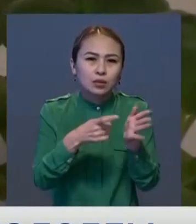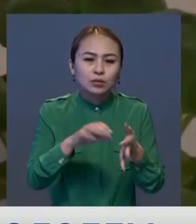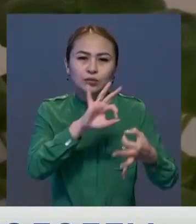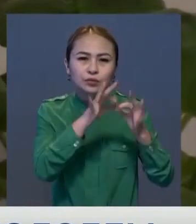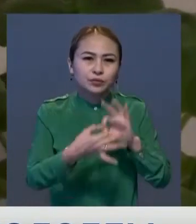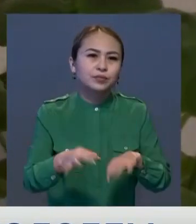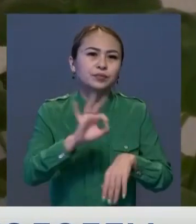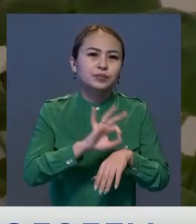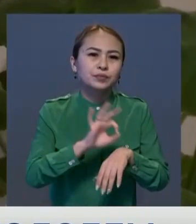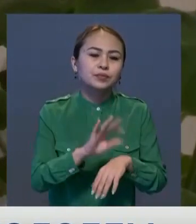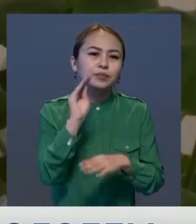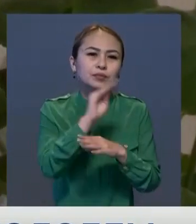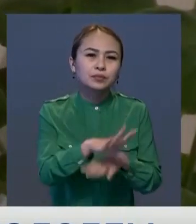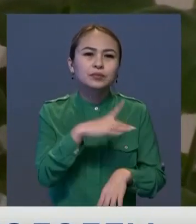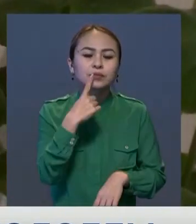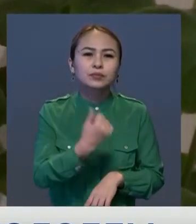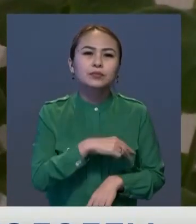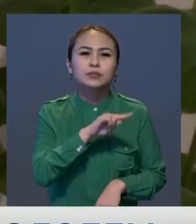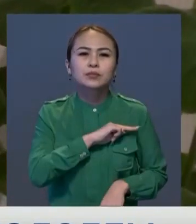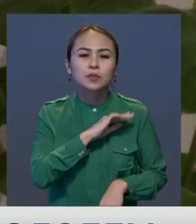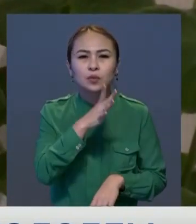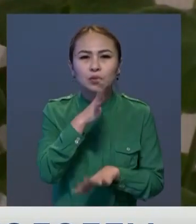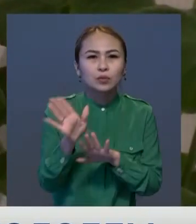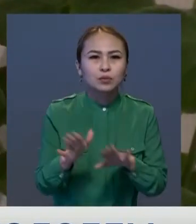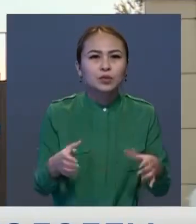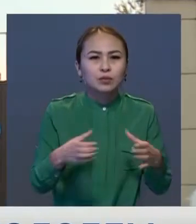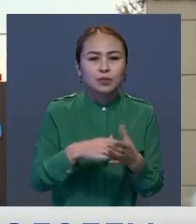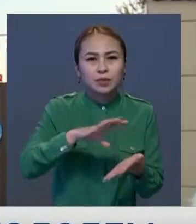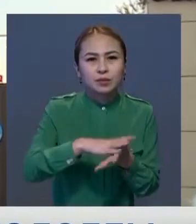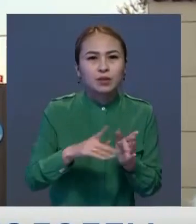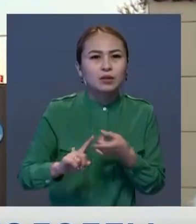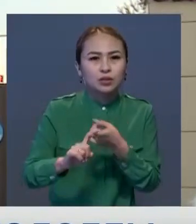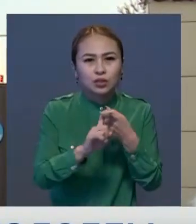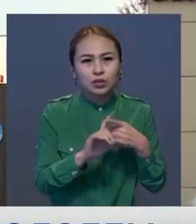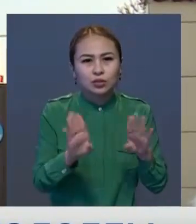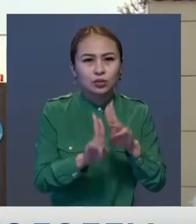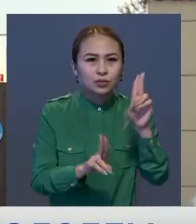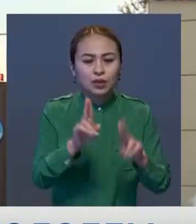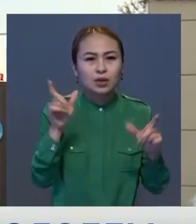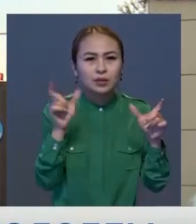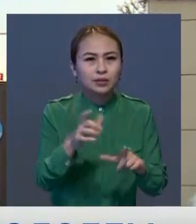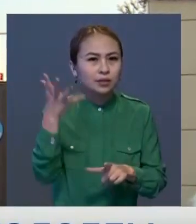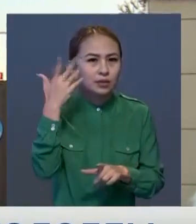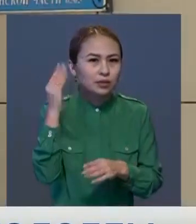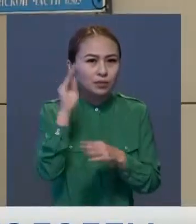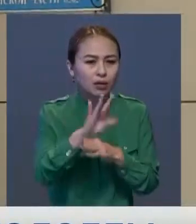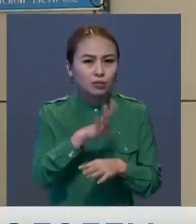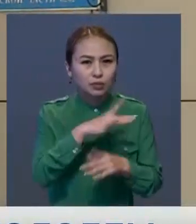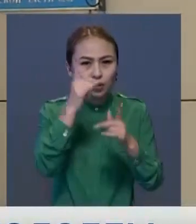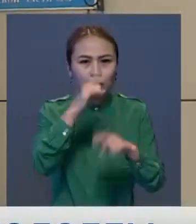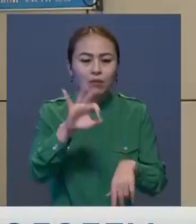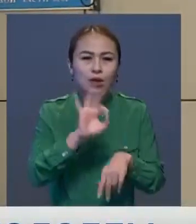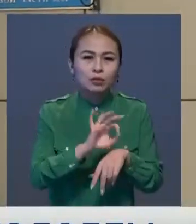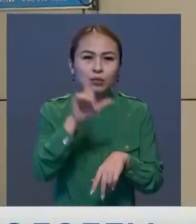тергеу амалдары жүргізіліп жатыр. Сонымен қатар, сарбаз қызмет еткен бөлімшеде эпидемияға қарсы шаралар жүргізіліп, карантин енгізілгені мәлім